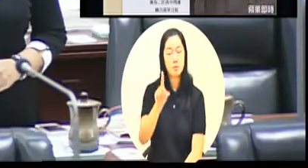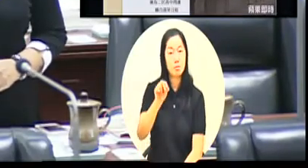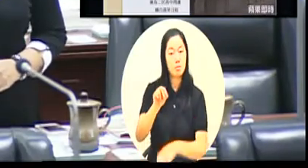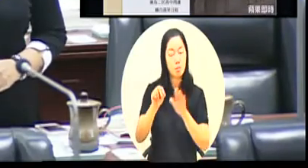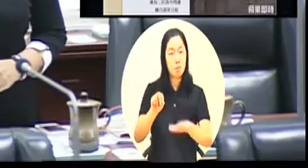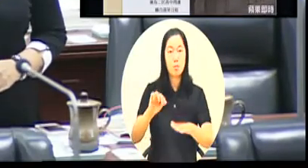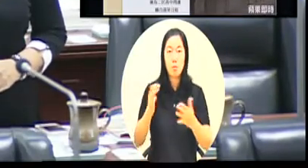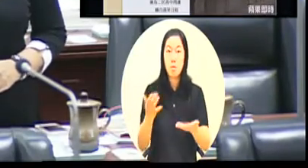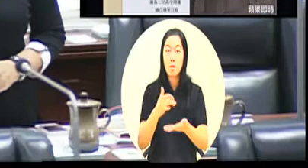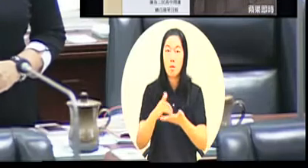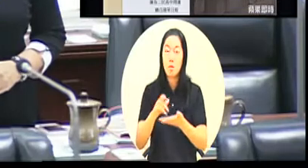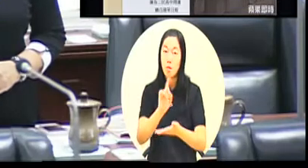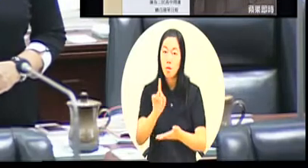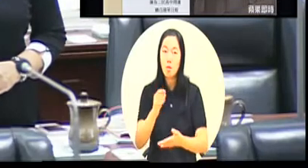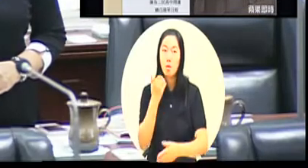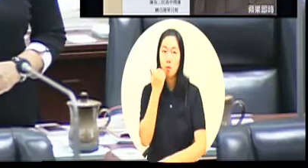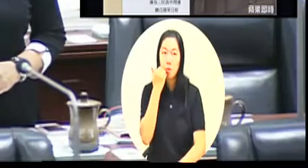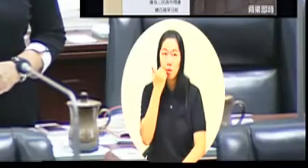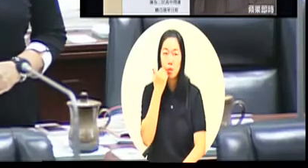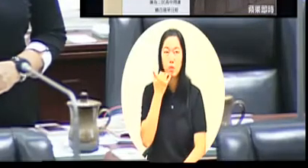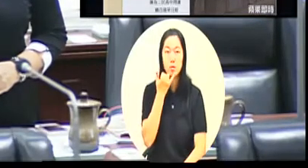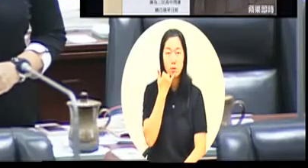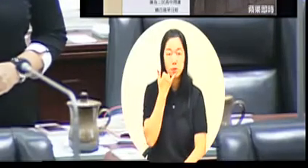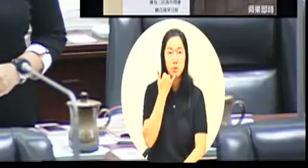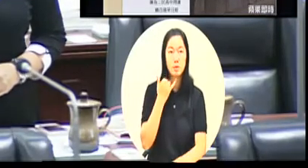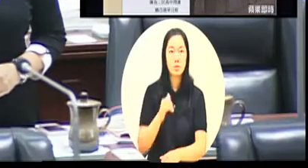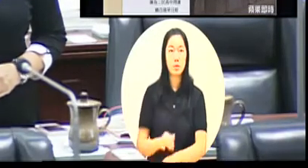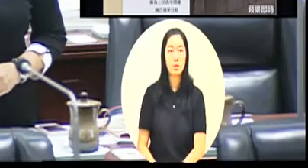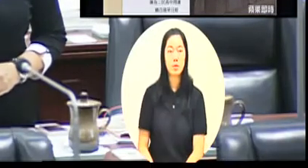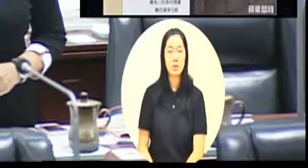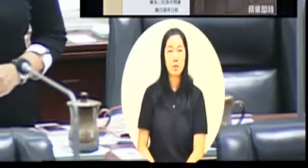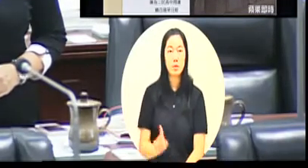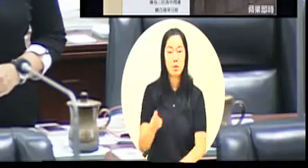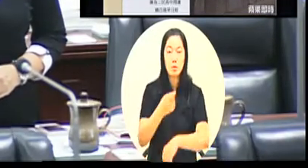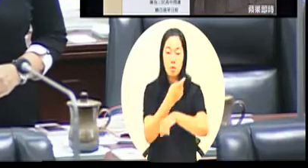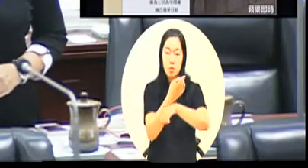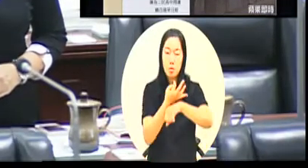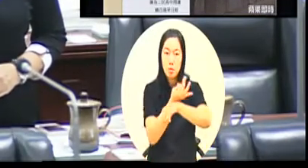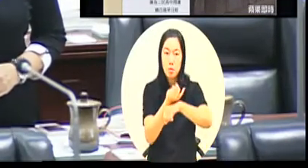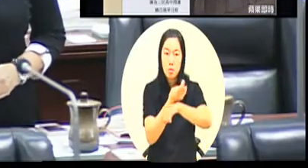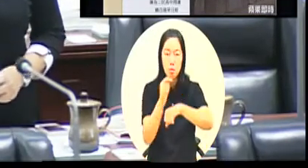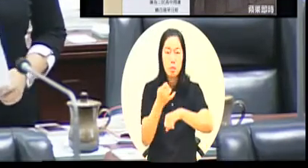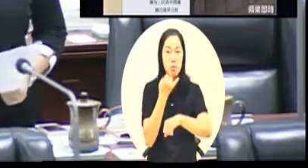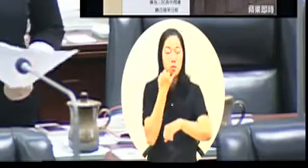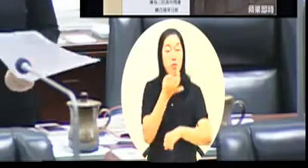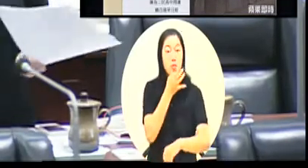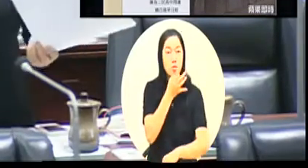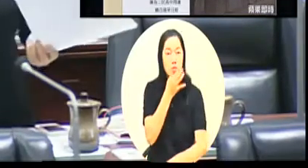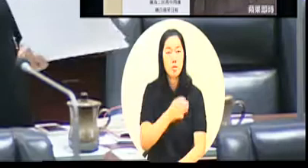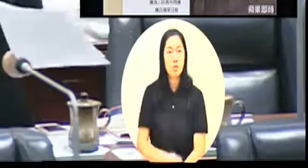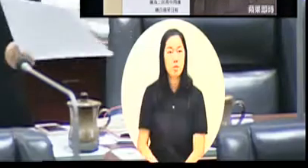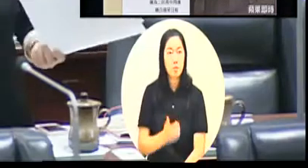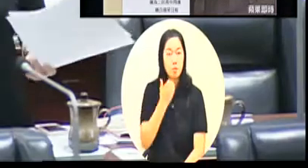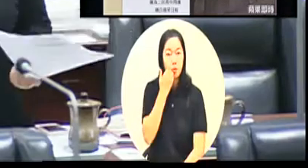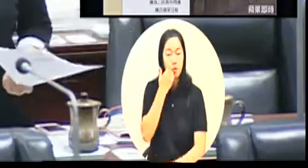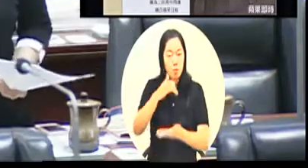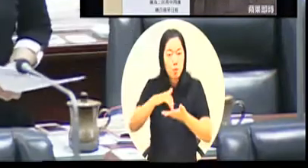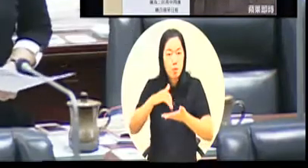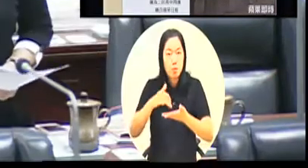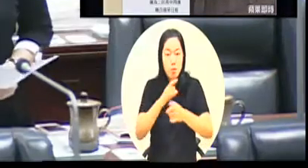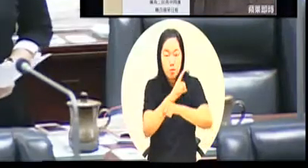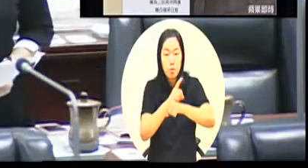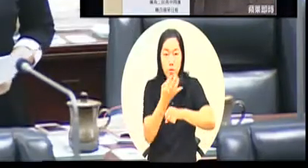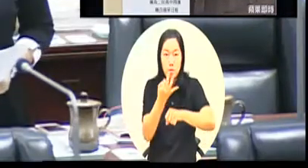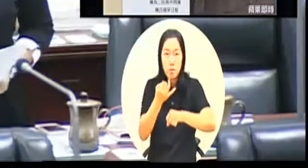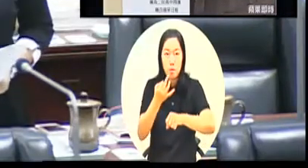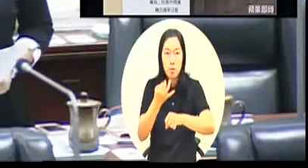大概是如果说是让这个算终点的，其实是够的，对不对？如果你算终点，他也不用每天在那边扫